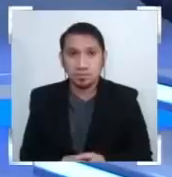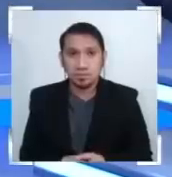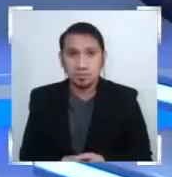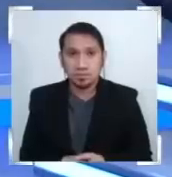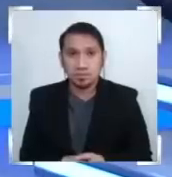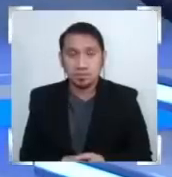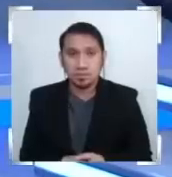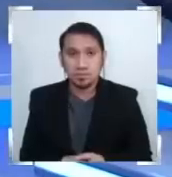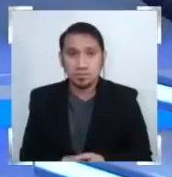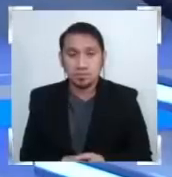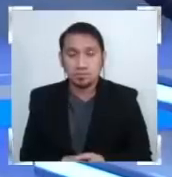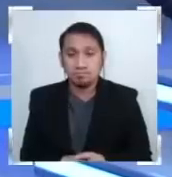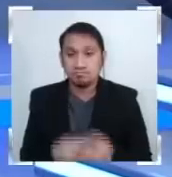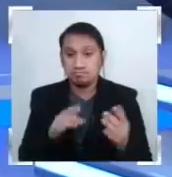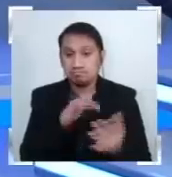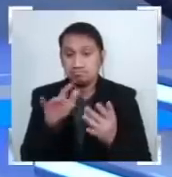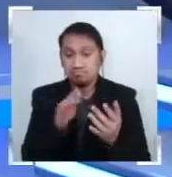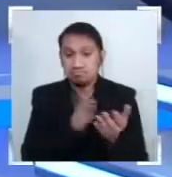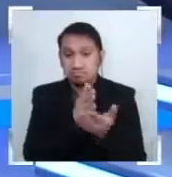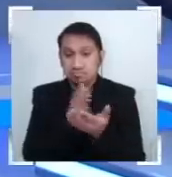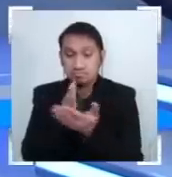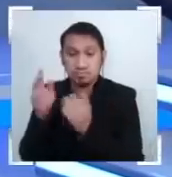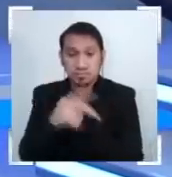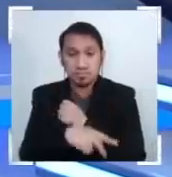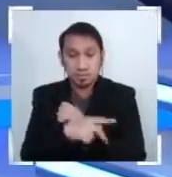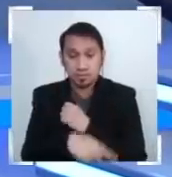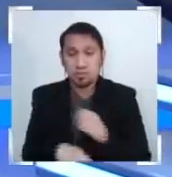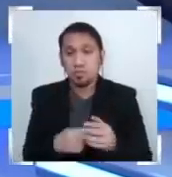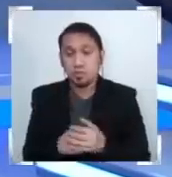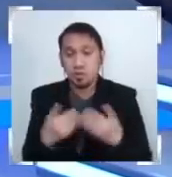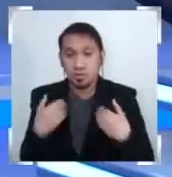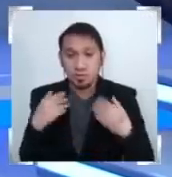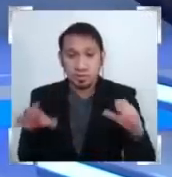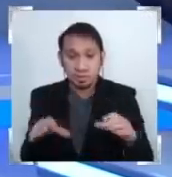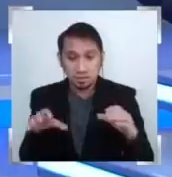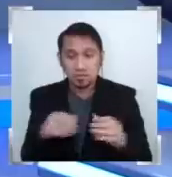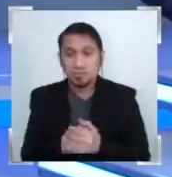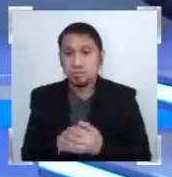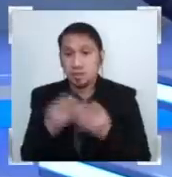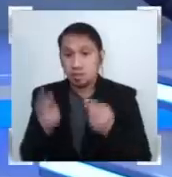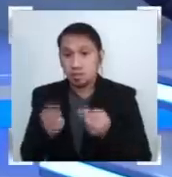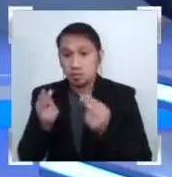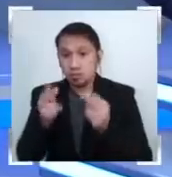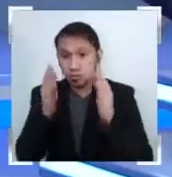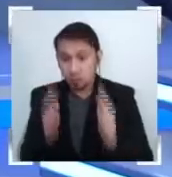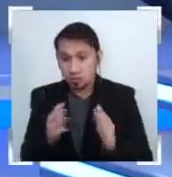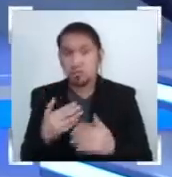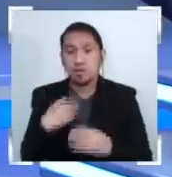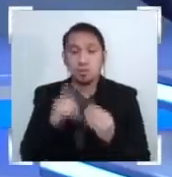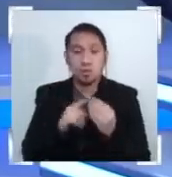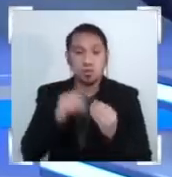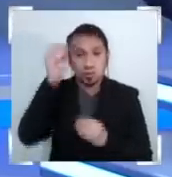Kasabay ng ilang paglilibot sa iba't ibang probinsya at pagdalo sa ilang aktibidad, binahagi ng ilang presidential aspirants ang kani-kanilang opinyon sa iba't ibang